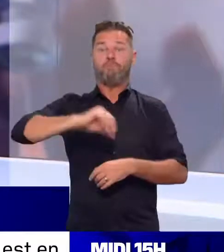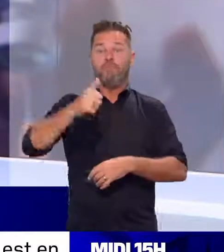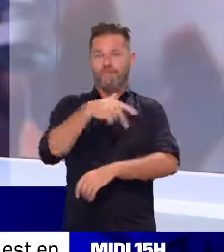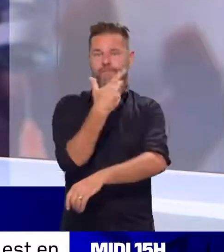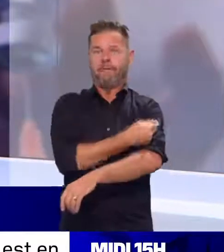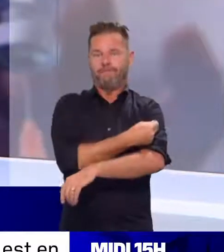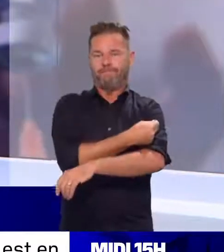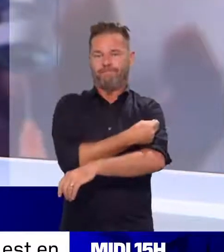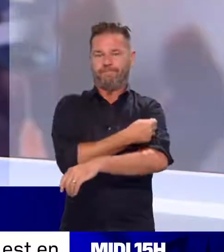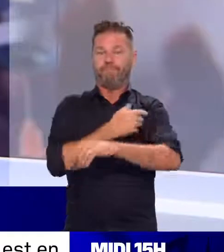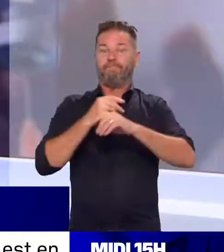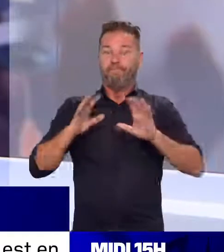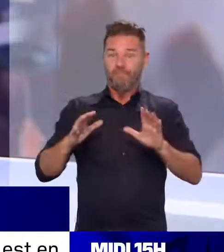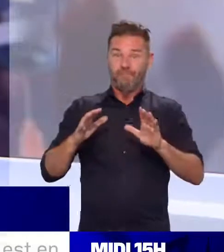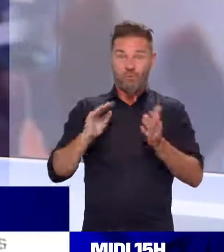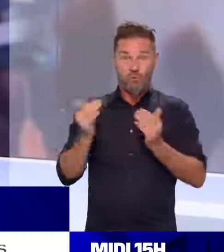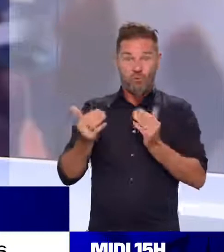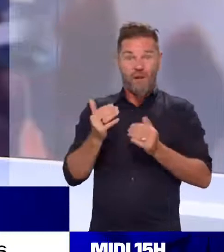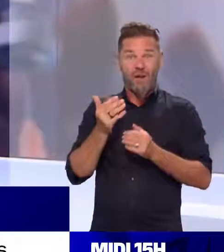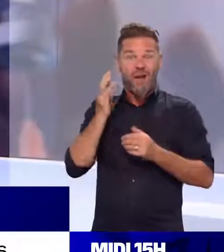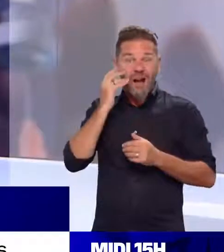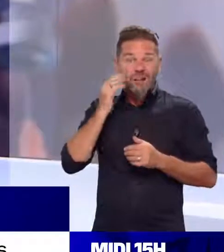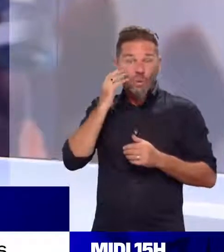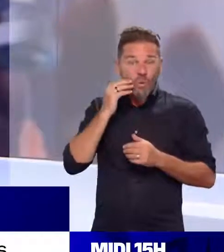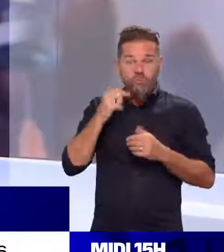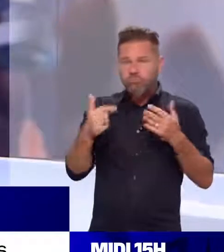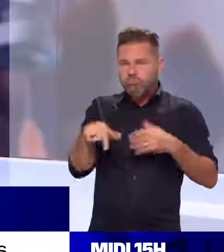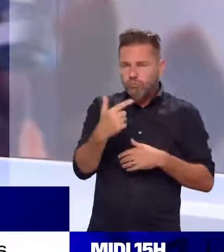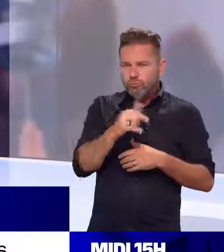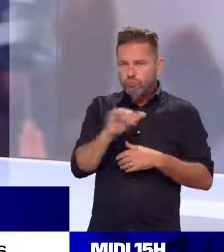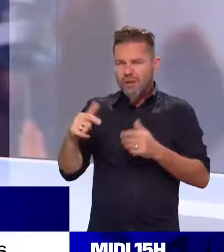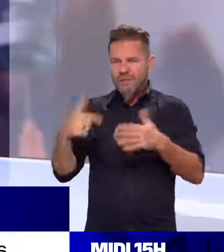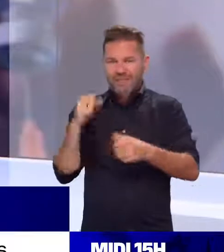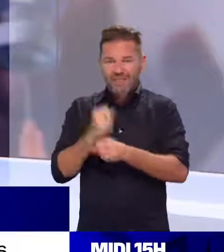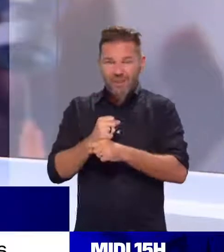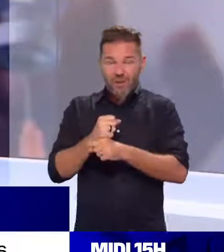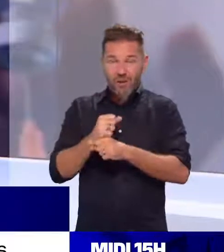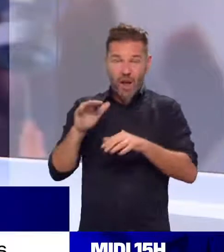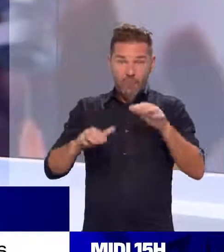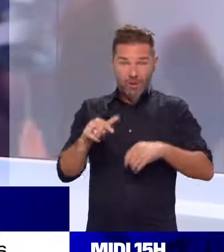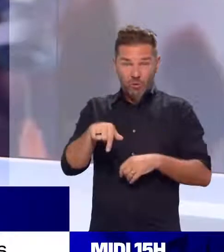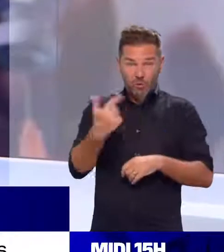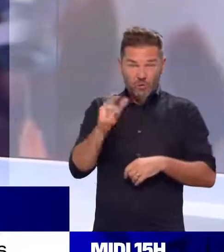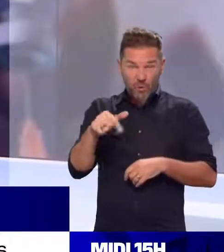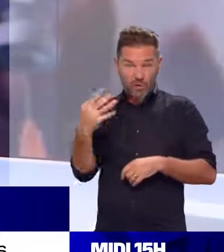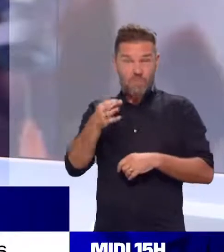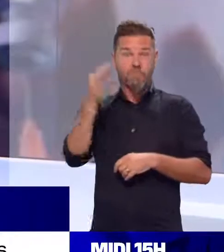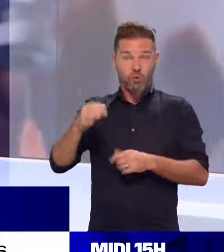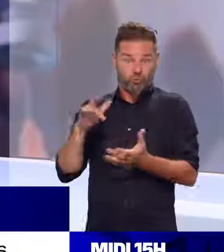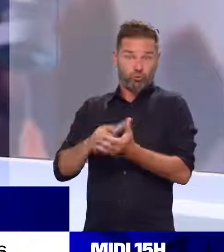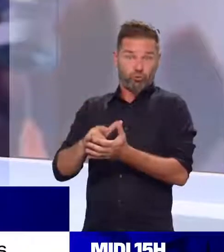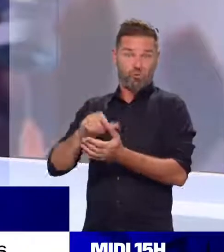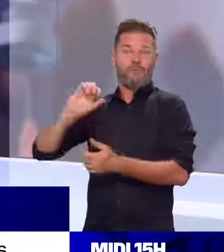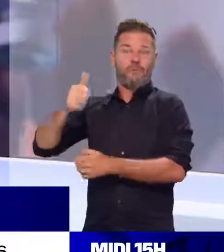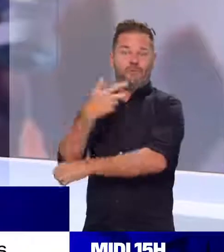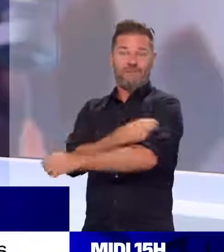reçues. Et encore bien moins chez les adolescents. Les 12-17 ans n'ont reçu que 12,4%, pour